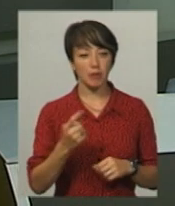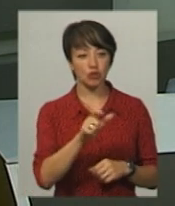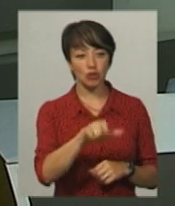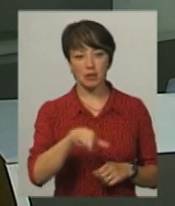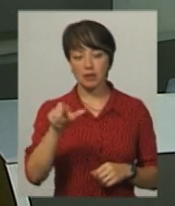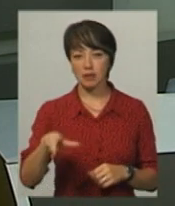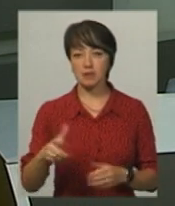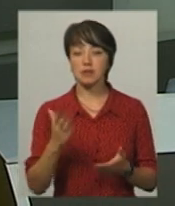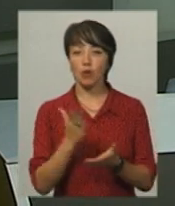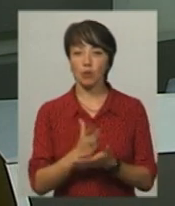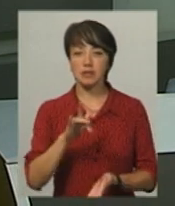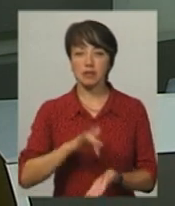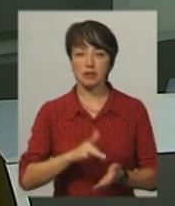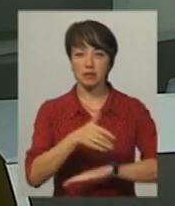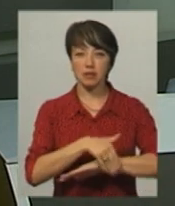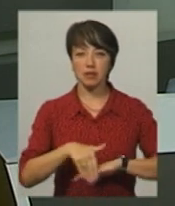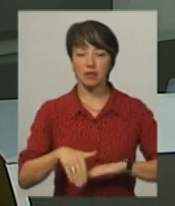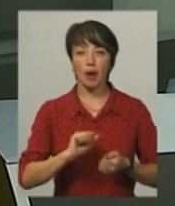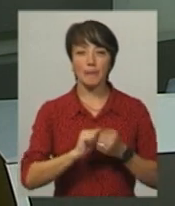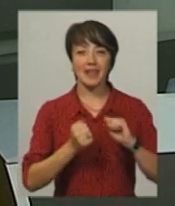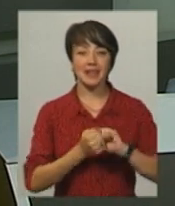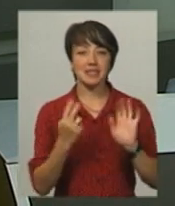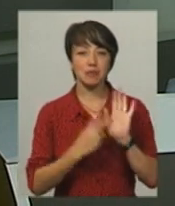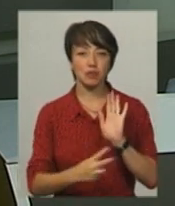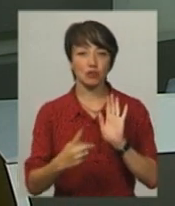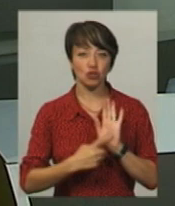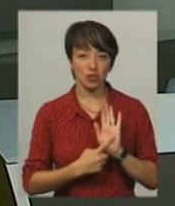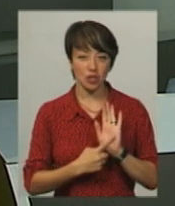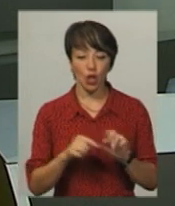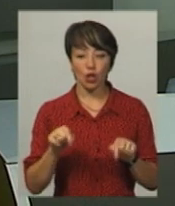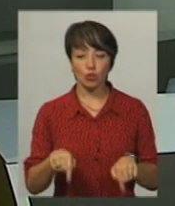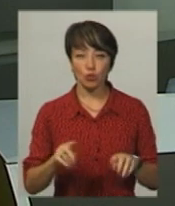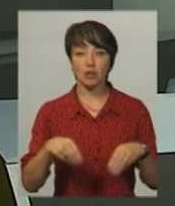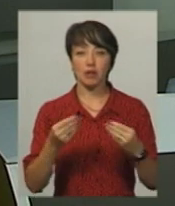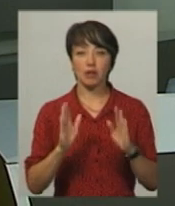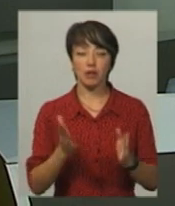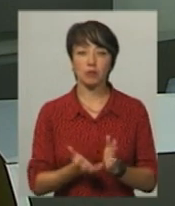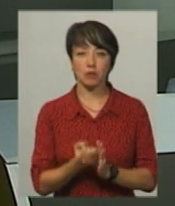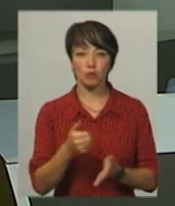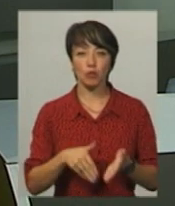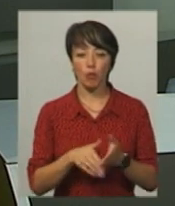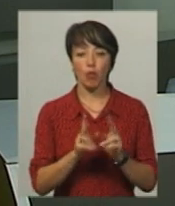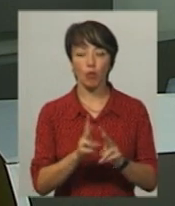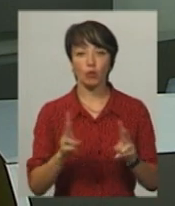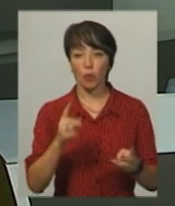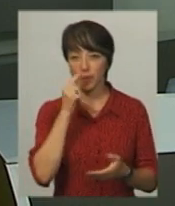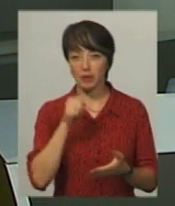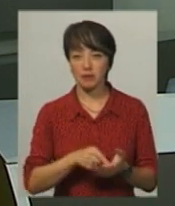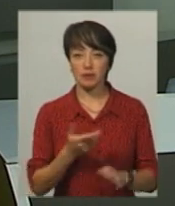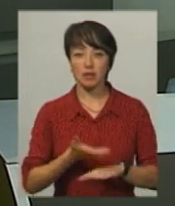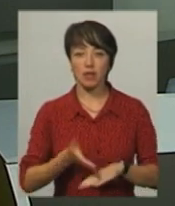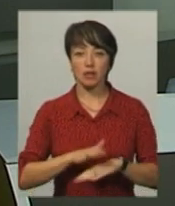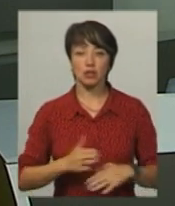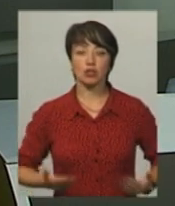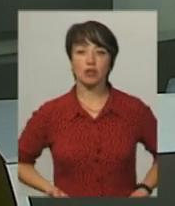клієнтів. Знаходиться центр за адресою вулиця Кам'янецька, 76. Тут надаватимуть підтримку і допомогу тим, хто опинився в складних